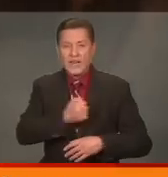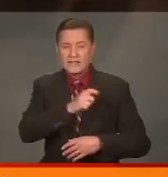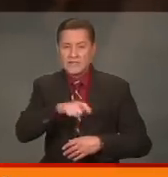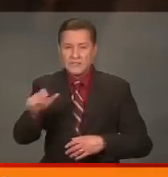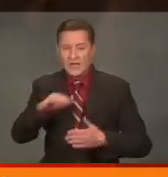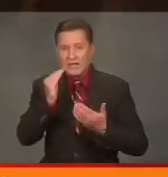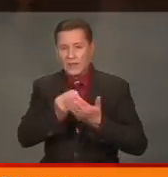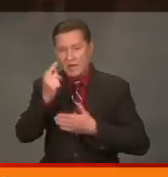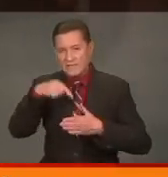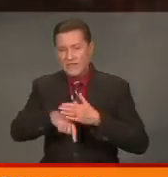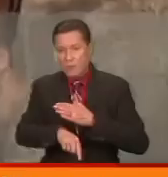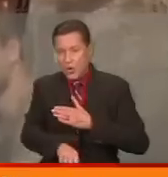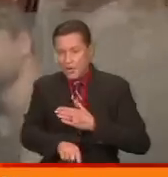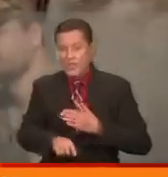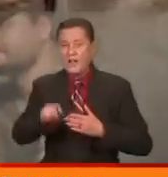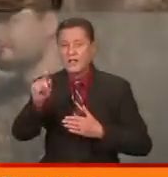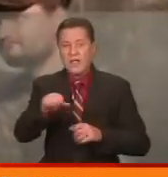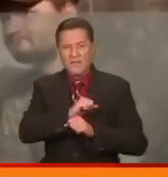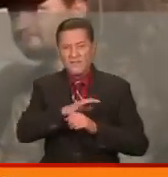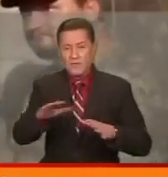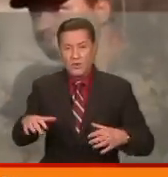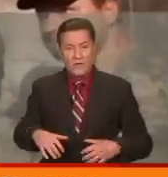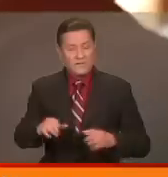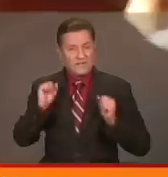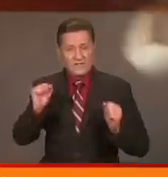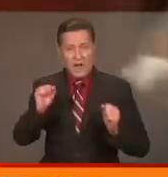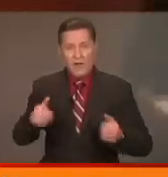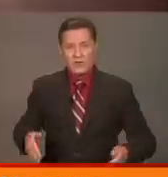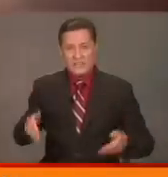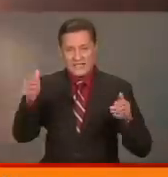глибоких підвалах, але й там від вибухів здригаються стіни.